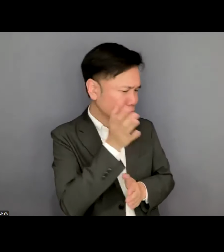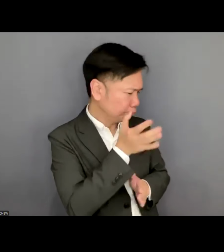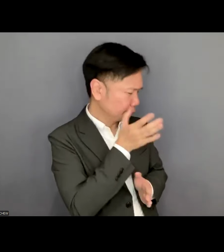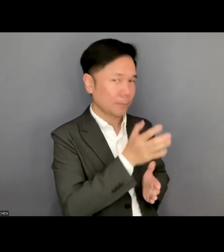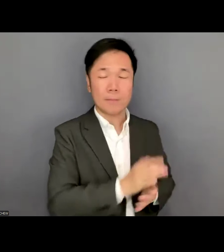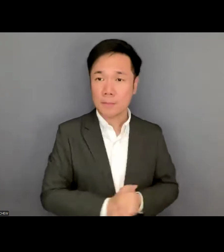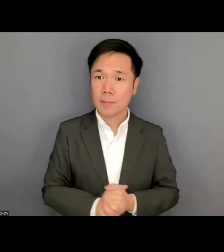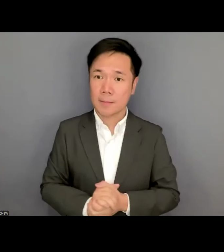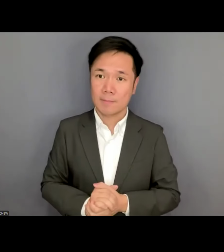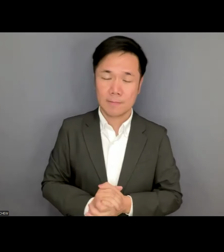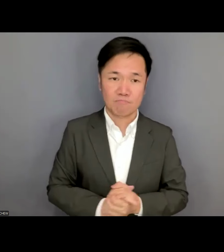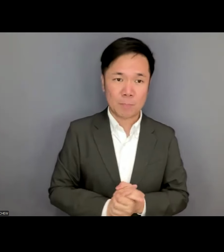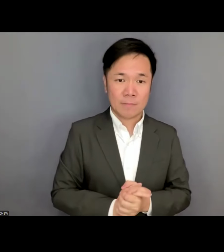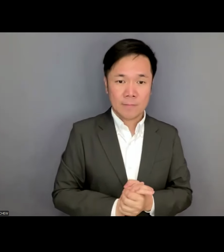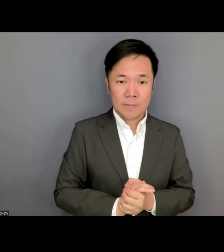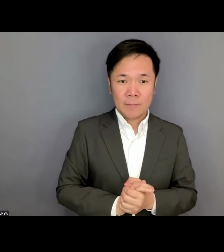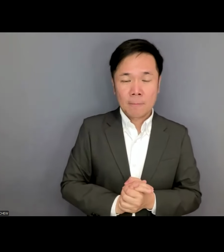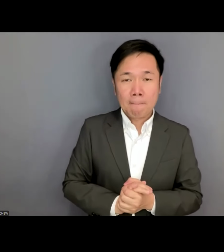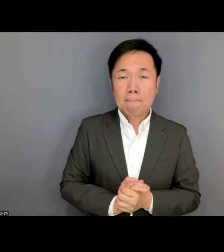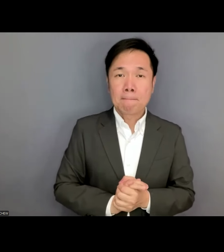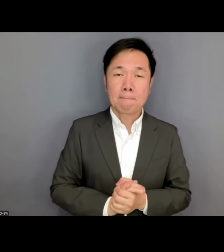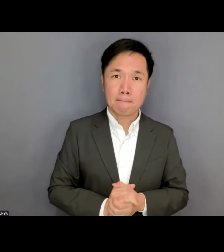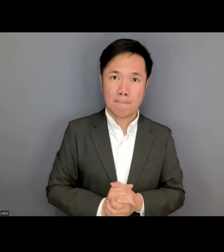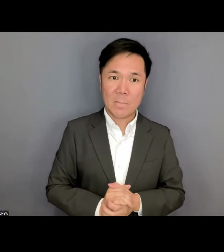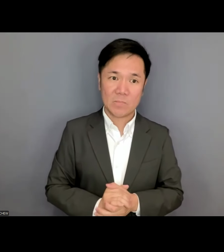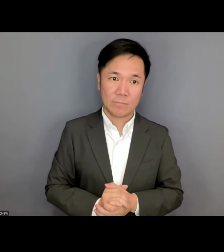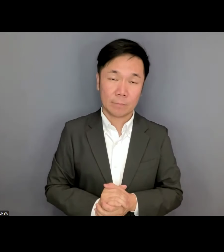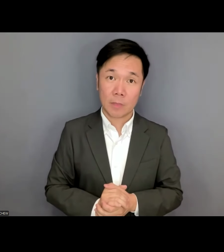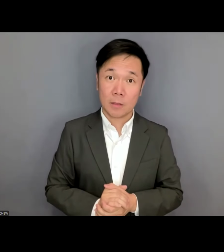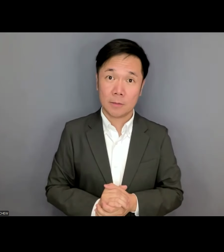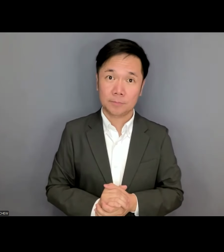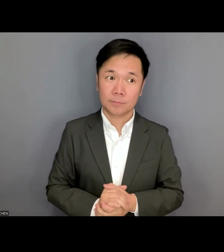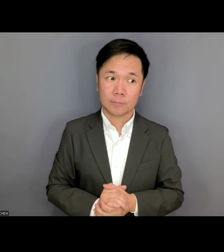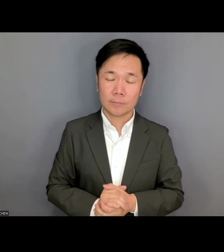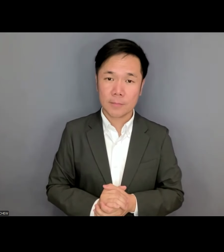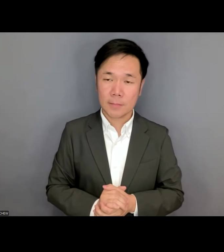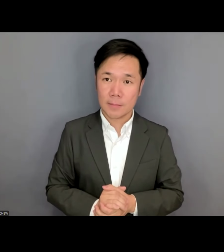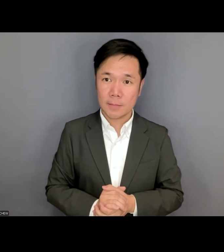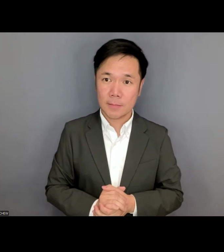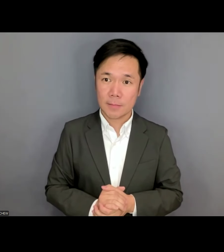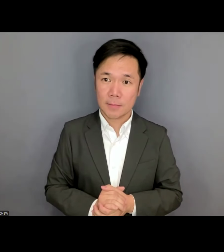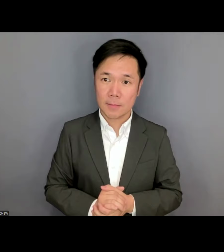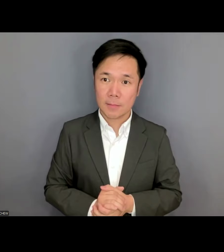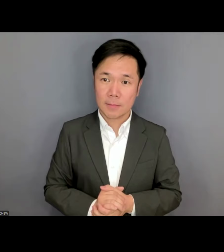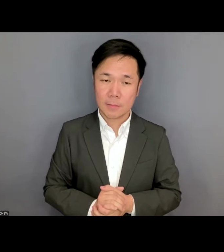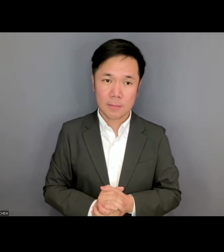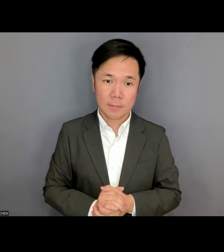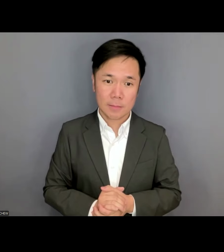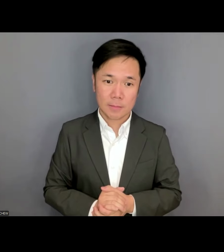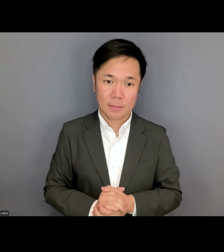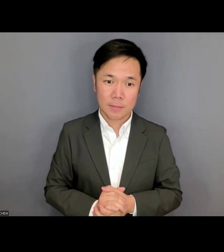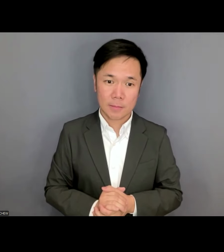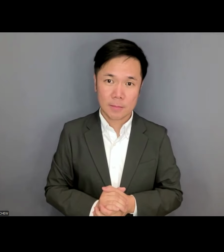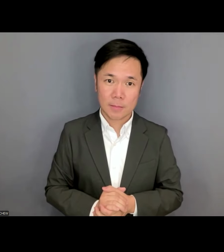sont ici. Et vous pouvez répondre dans le chat, tout You comme aussi can vous pouvez lever la main. Nous avons uniquement 20 minutes pour cette